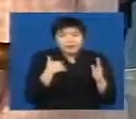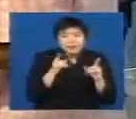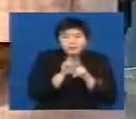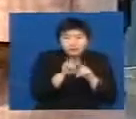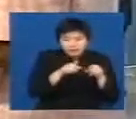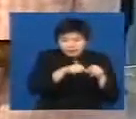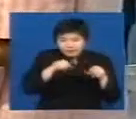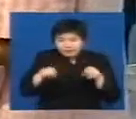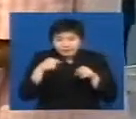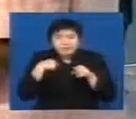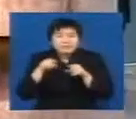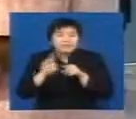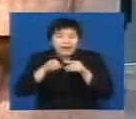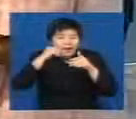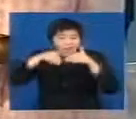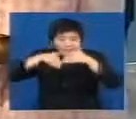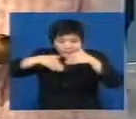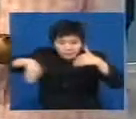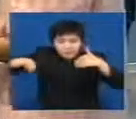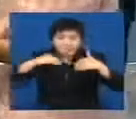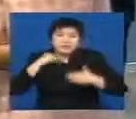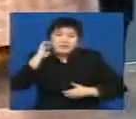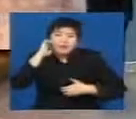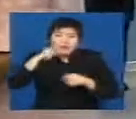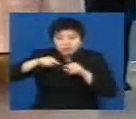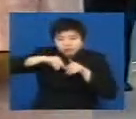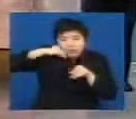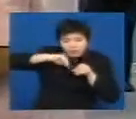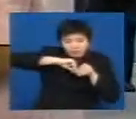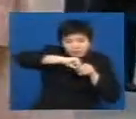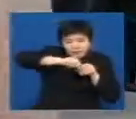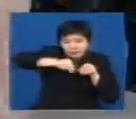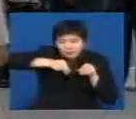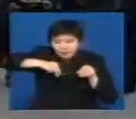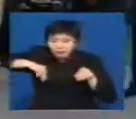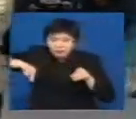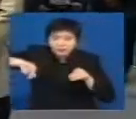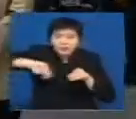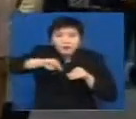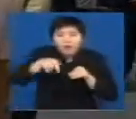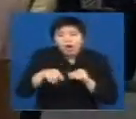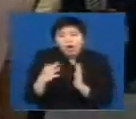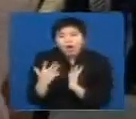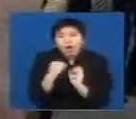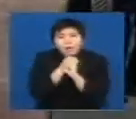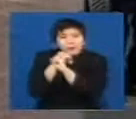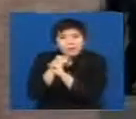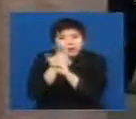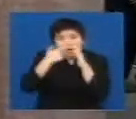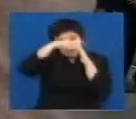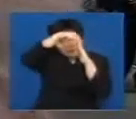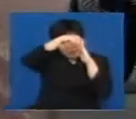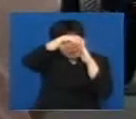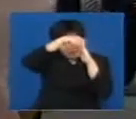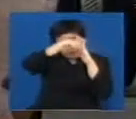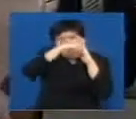อด้วยนะฮะชะลอด้วยนะครับเขาชะลอทำไมชะลอเพื่อให้โอกาสข้างล่างเนี่ยนะ เตรียมตัว นะ